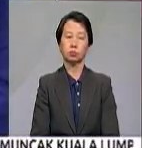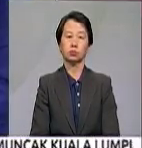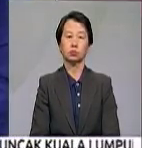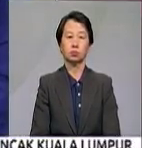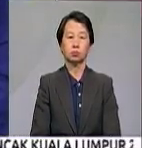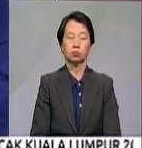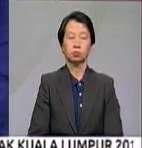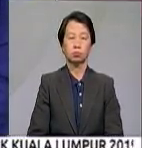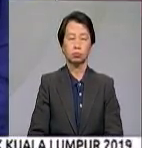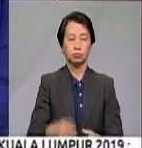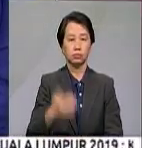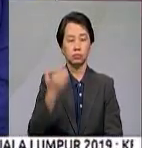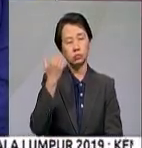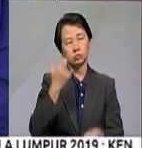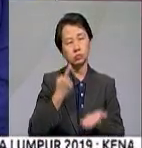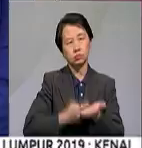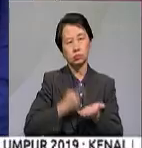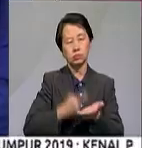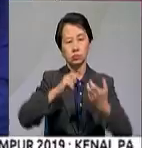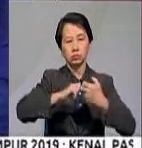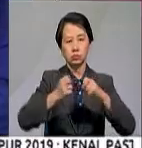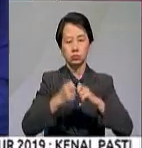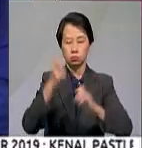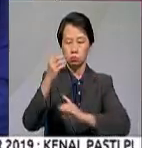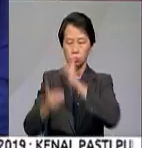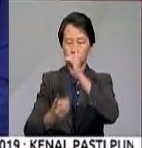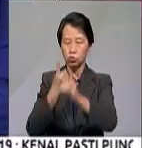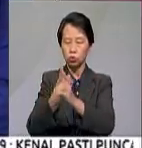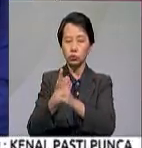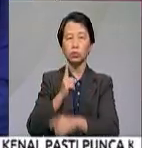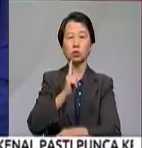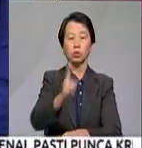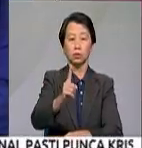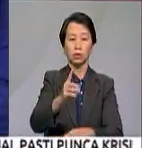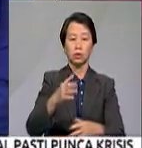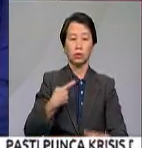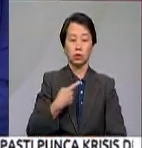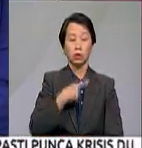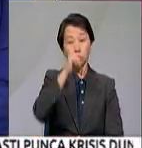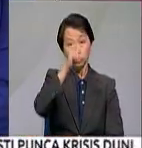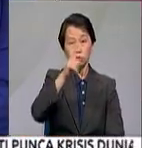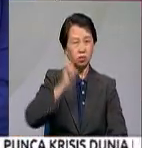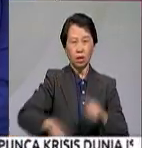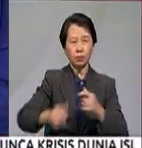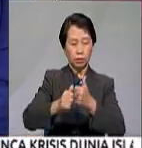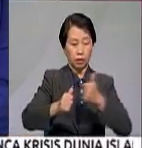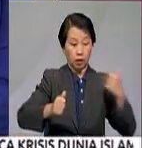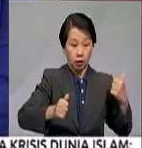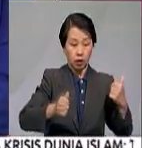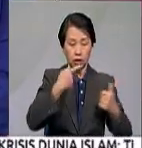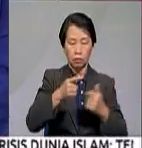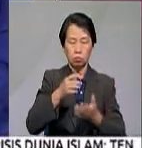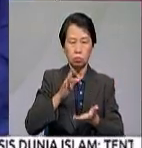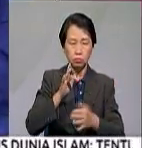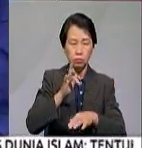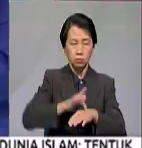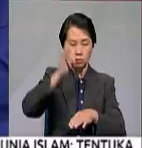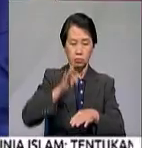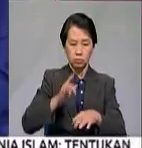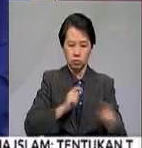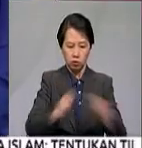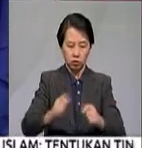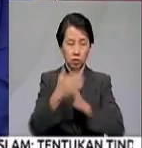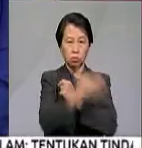Ya, berbicara tentang konflik yang melanda dunia Islam pula, kita pastinya tidak dapat mengelak daripada menyentuh impak tindakan